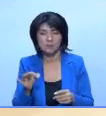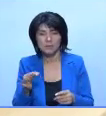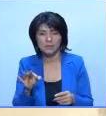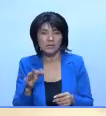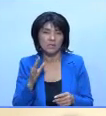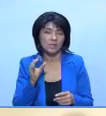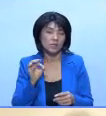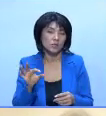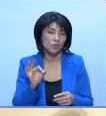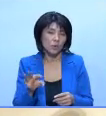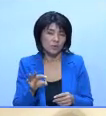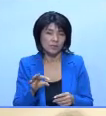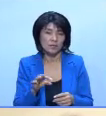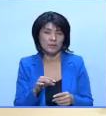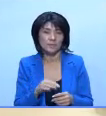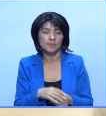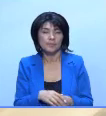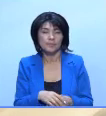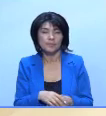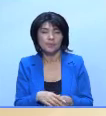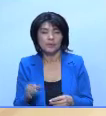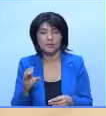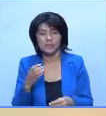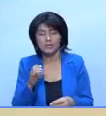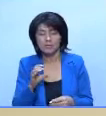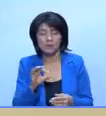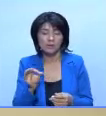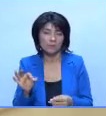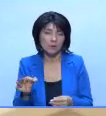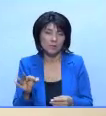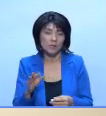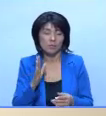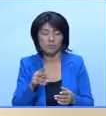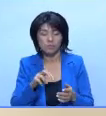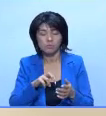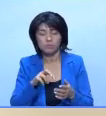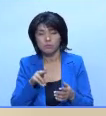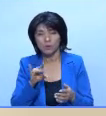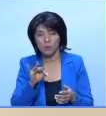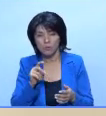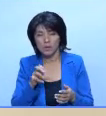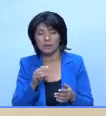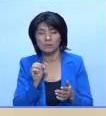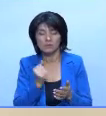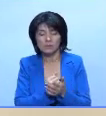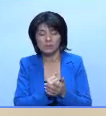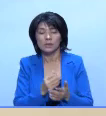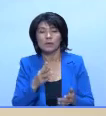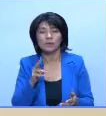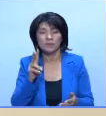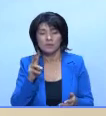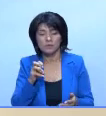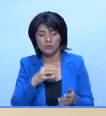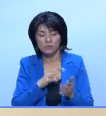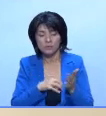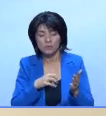золота в серебряной монеты выполняется проба 925 пробы и золотые монеты